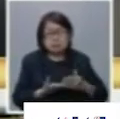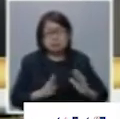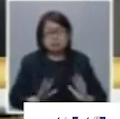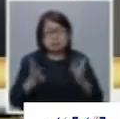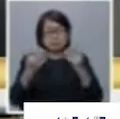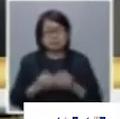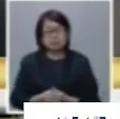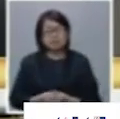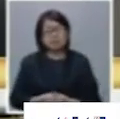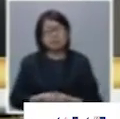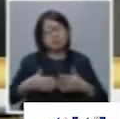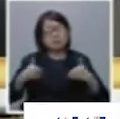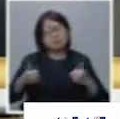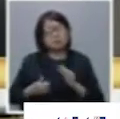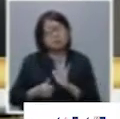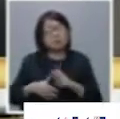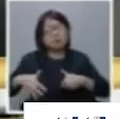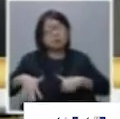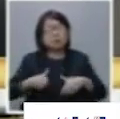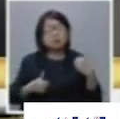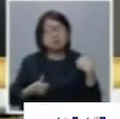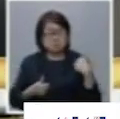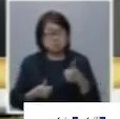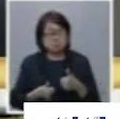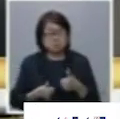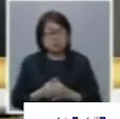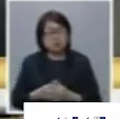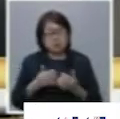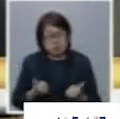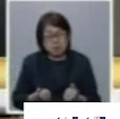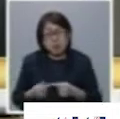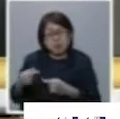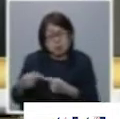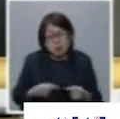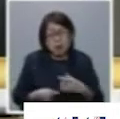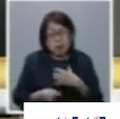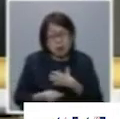ความสุขของประชาชนก็จะกลับมาวันนี้ท่านใช้อีก